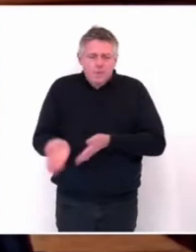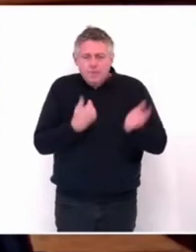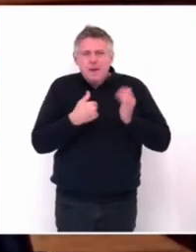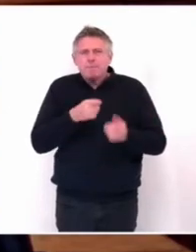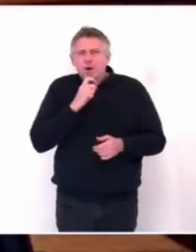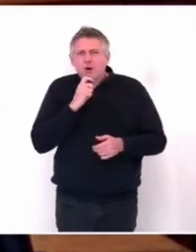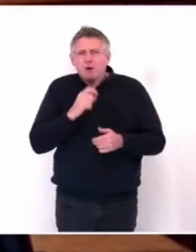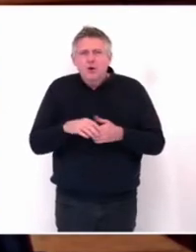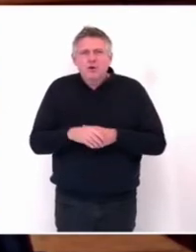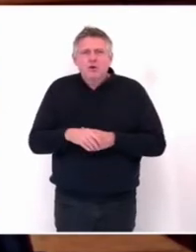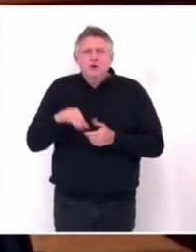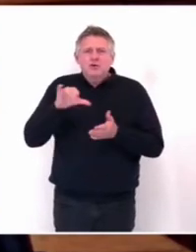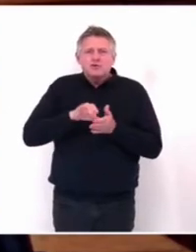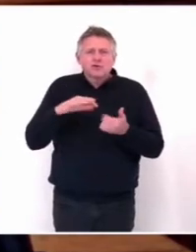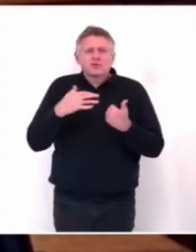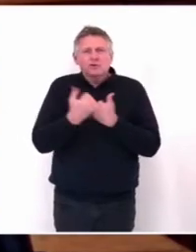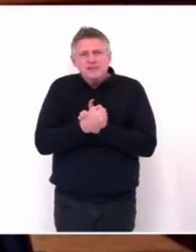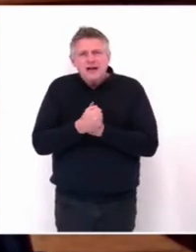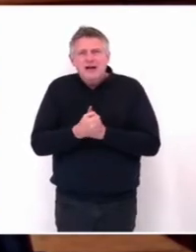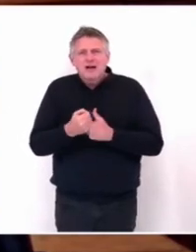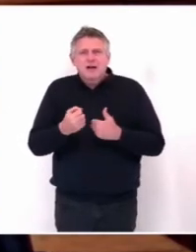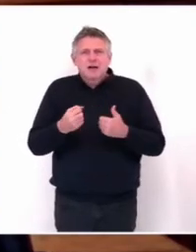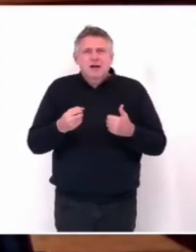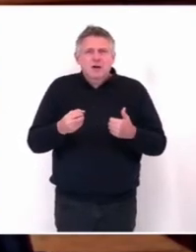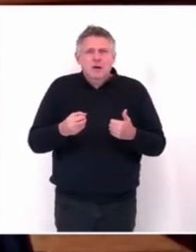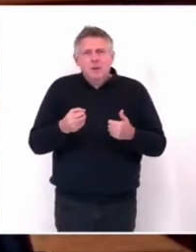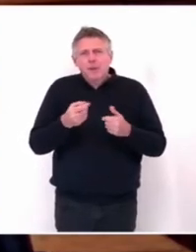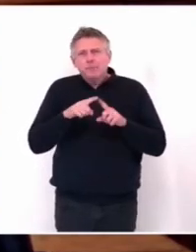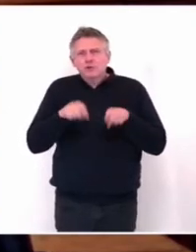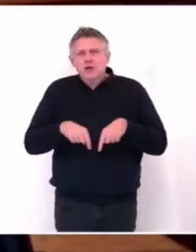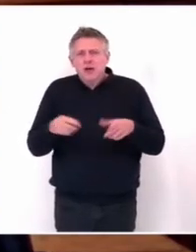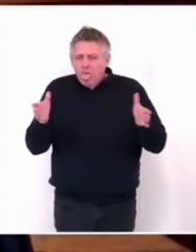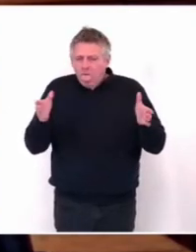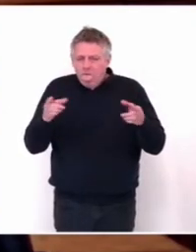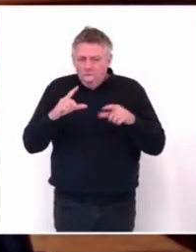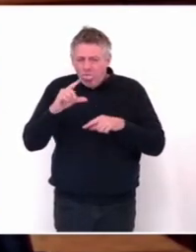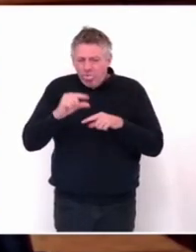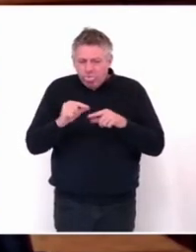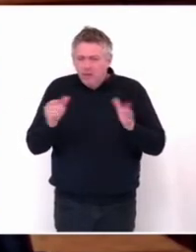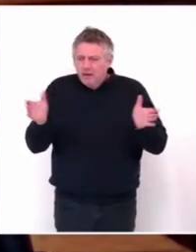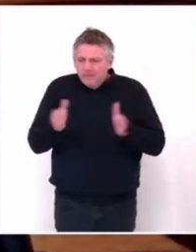rogne encore sur le budget pour sa superficie, on peut pas se planquer derrière une maison de France Service.